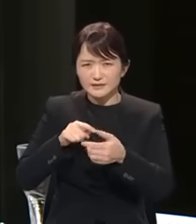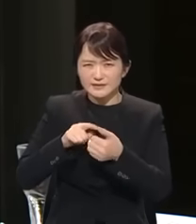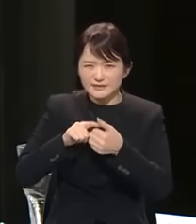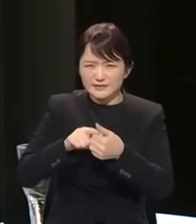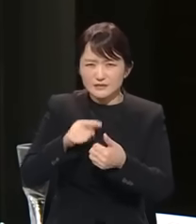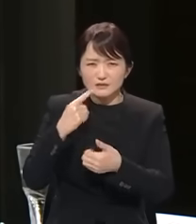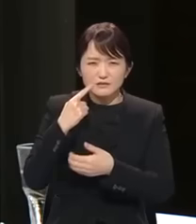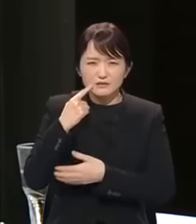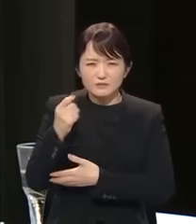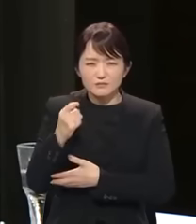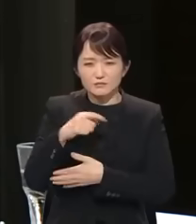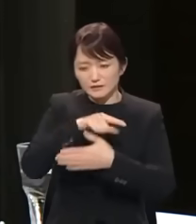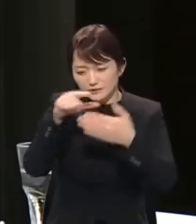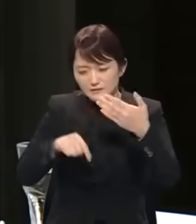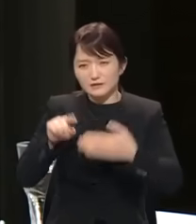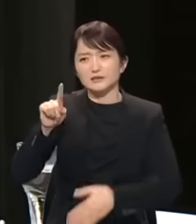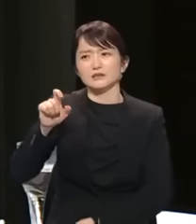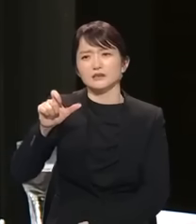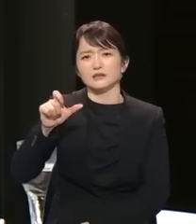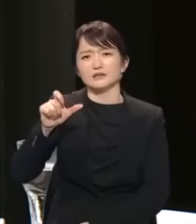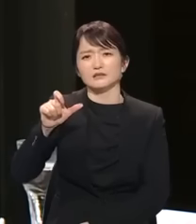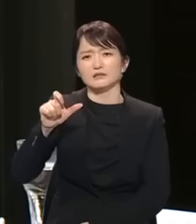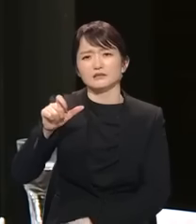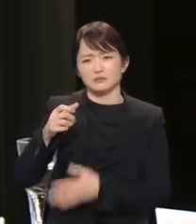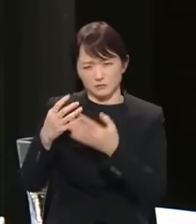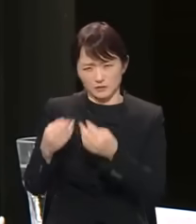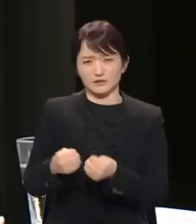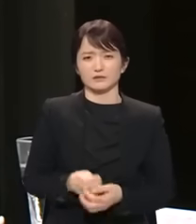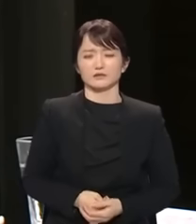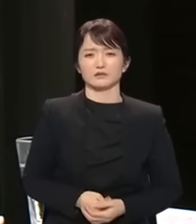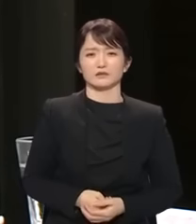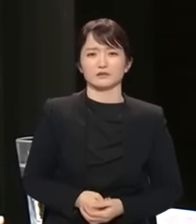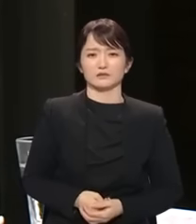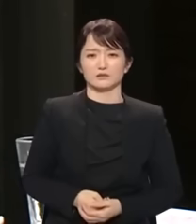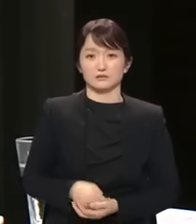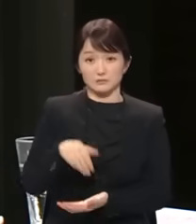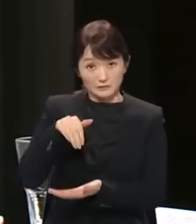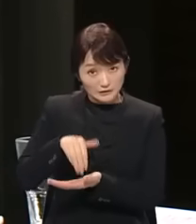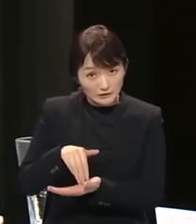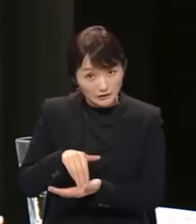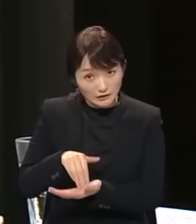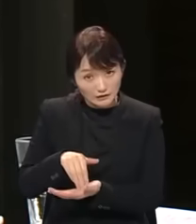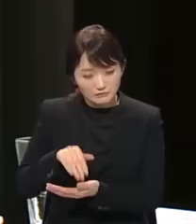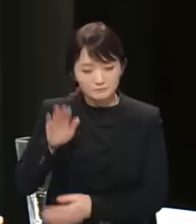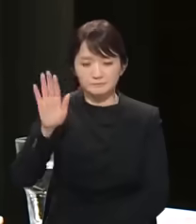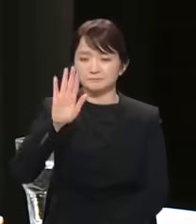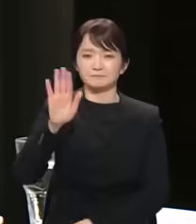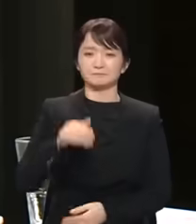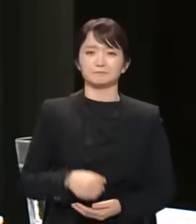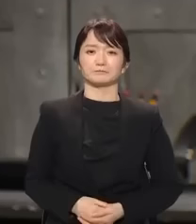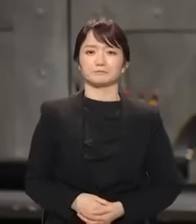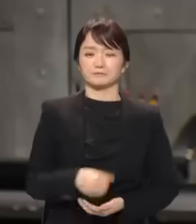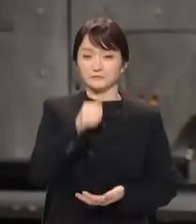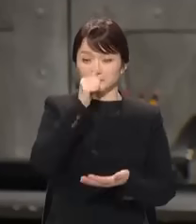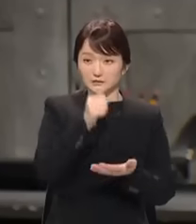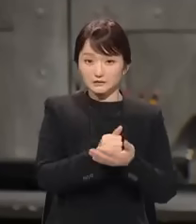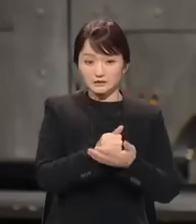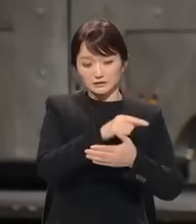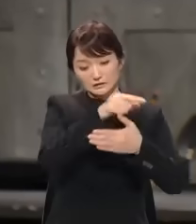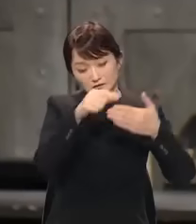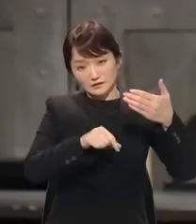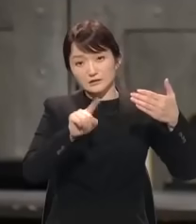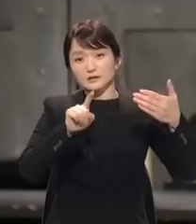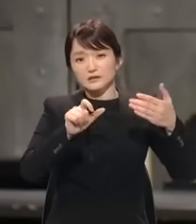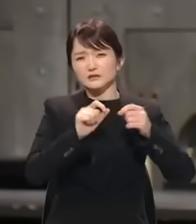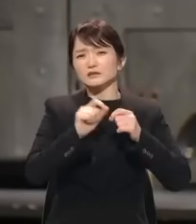개나 됩니다 두 손으로 이걸 다 셀 수도 없어요 자 그런데 끝까지 반성을 했을까요 반성하지 않았고요 혐의부인 뭐